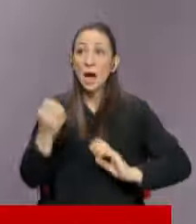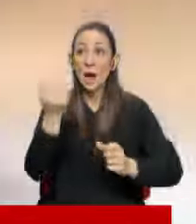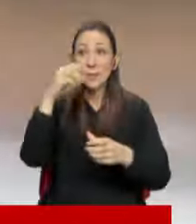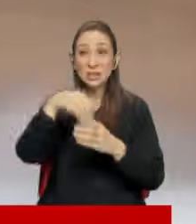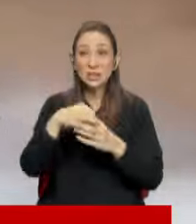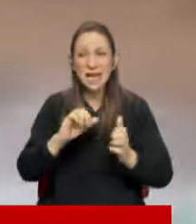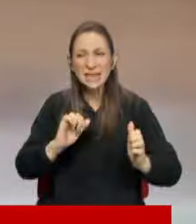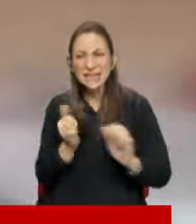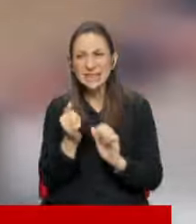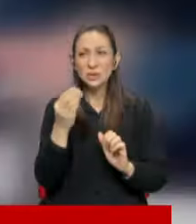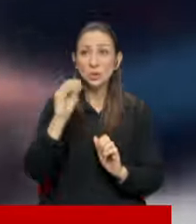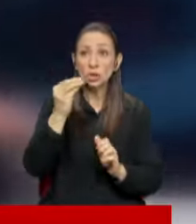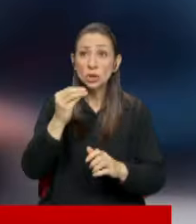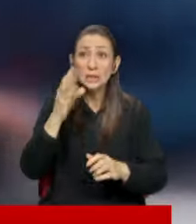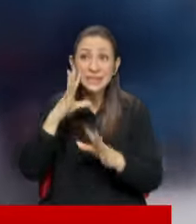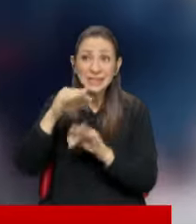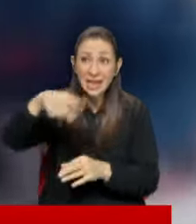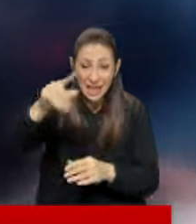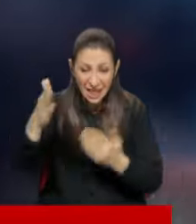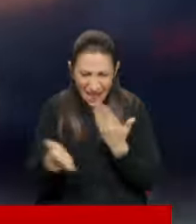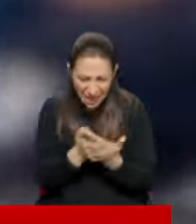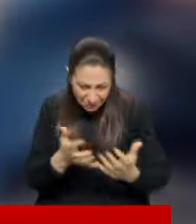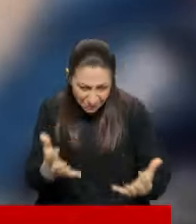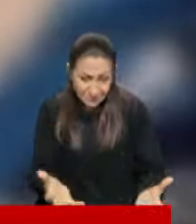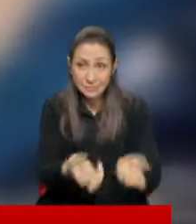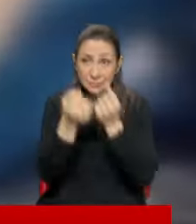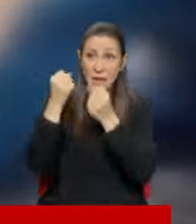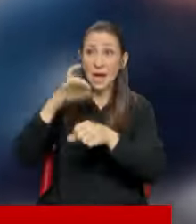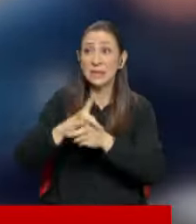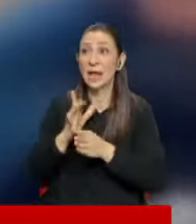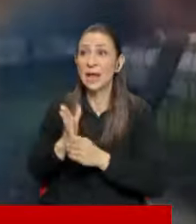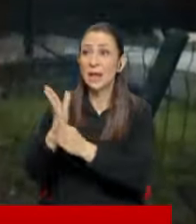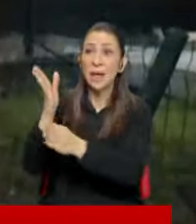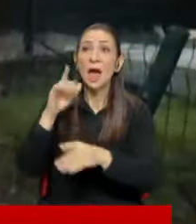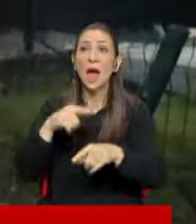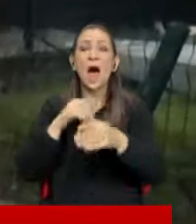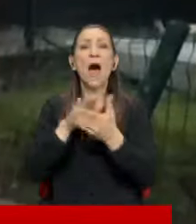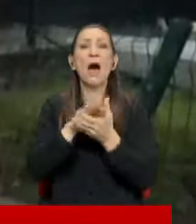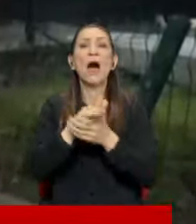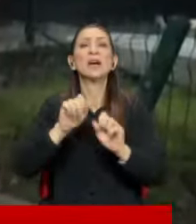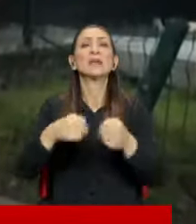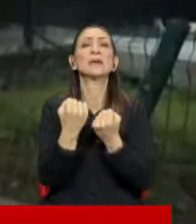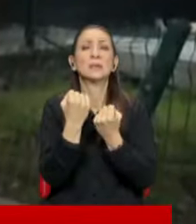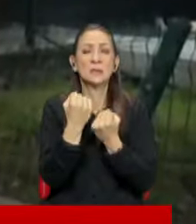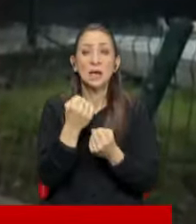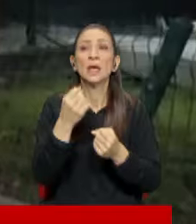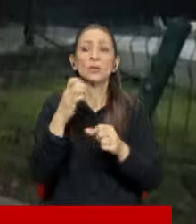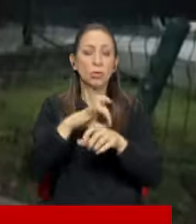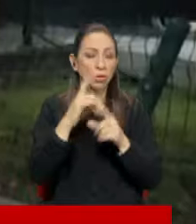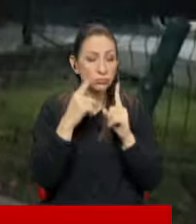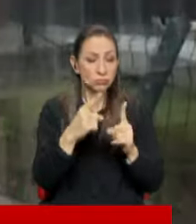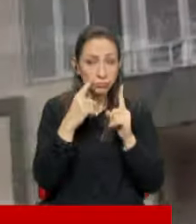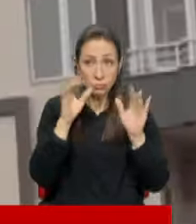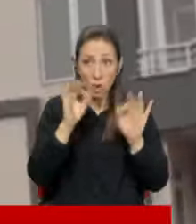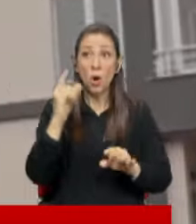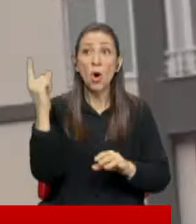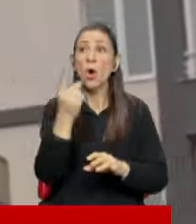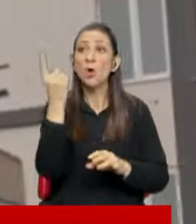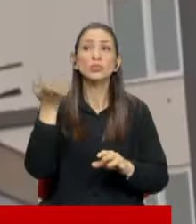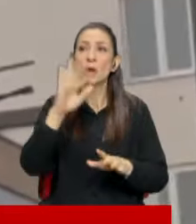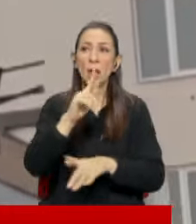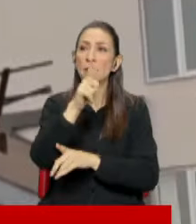Aracın içine sıkışan çocuğu vatandaşlar kurtardı. Hastaneye kaldırılan Muhammed Ali'nin ayağında kırıklar oluştu. Tedaviye alındı. Hortumun